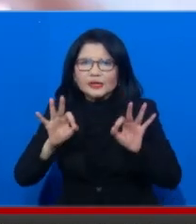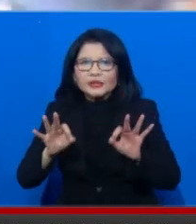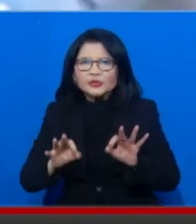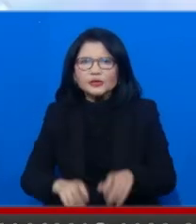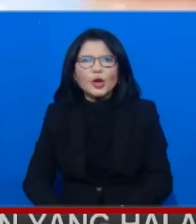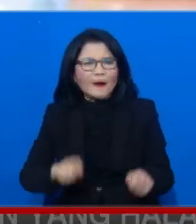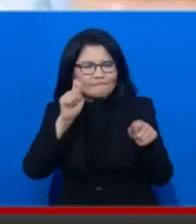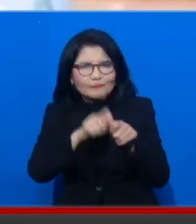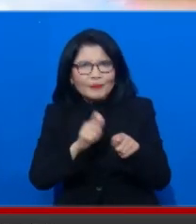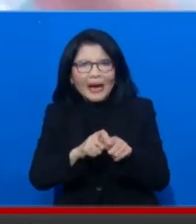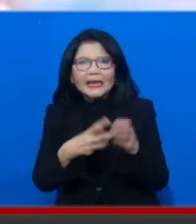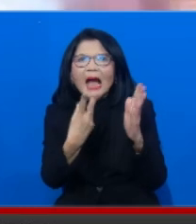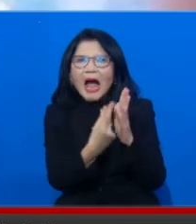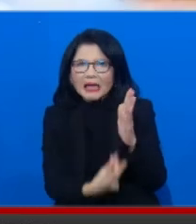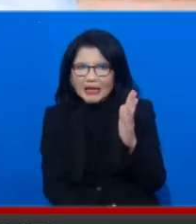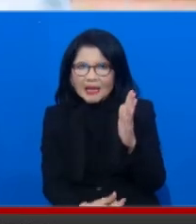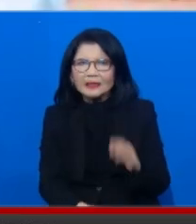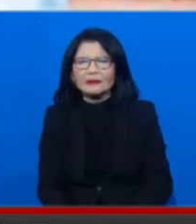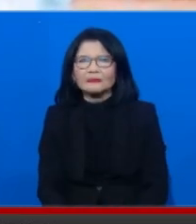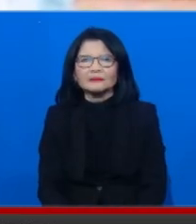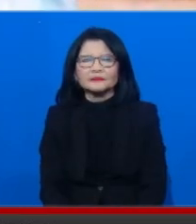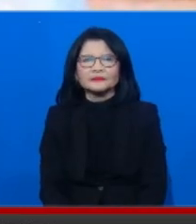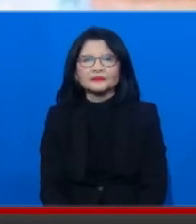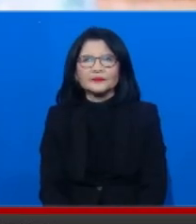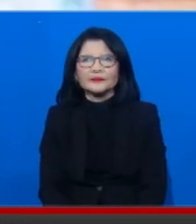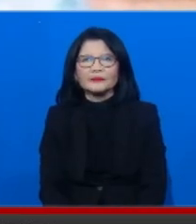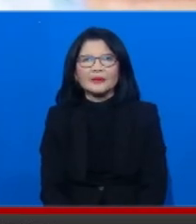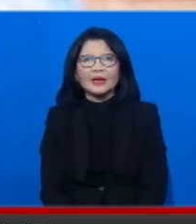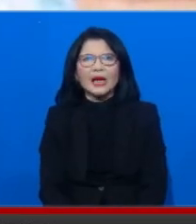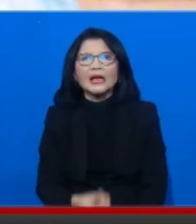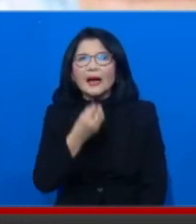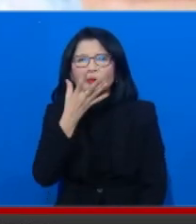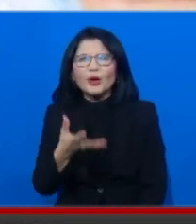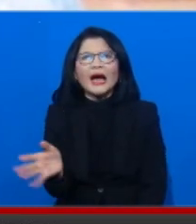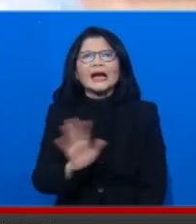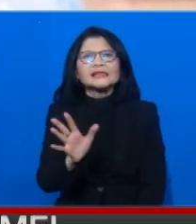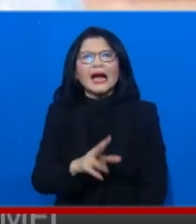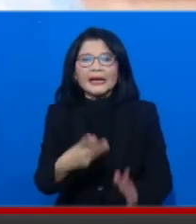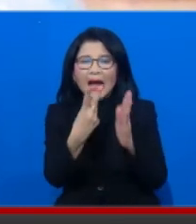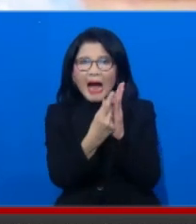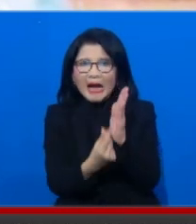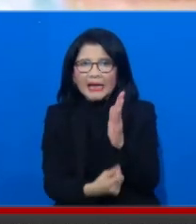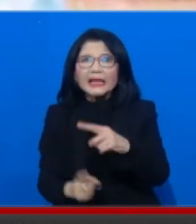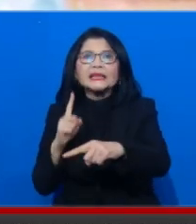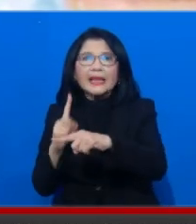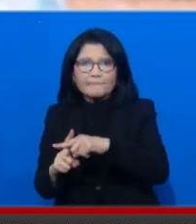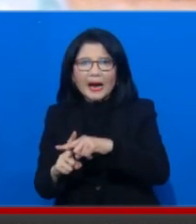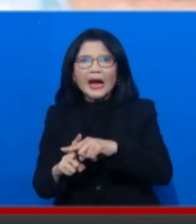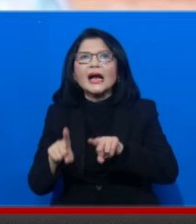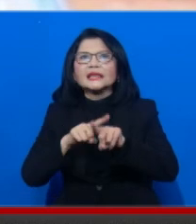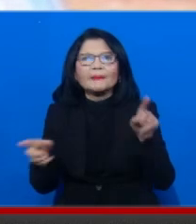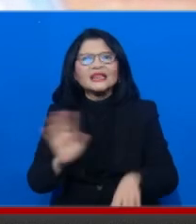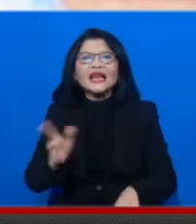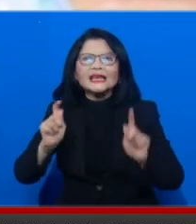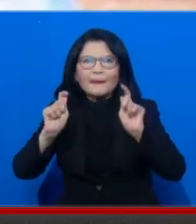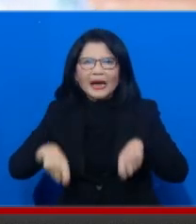penggunaan anggaran. Mungkin sebentar habis atau Anda lanjut, saya tidak tahu. Anita menyebut jangan sampai ketika anggaran Kemendikbud ditambah, tetapi tidak digunakan dengan